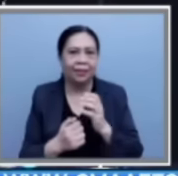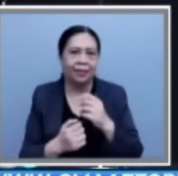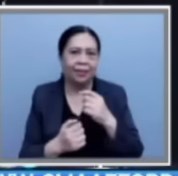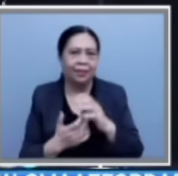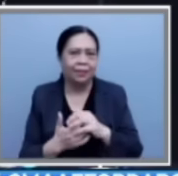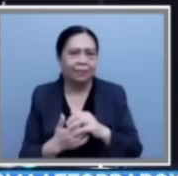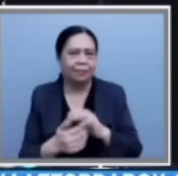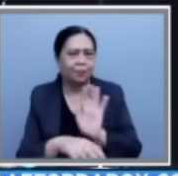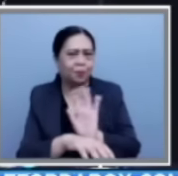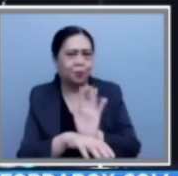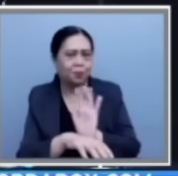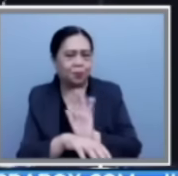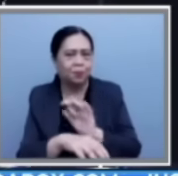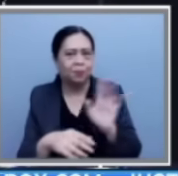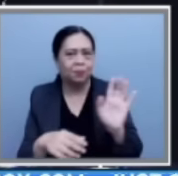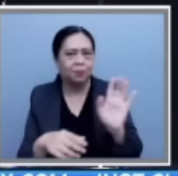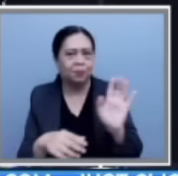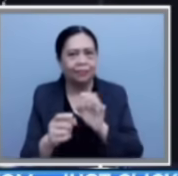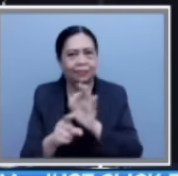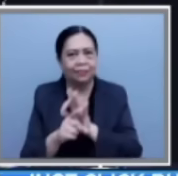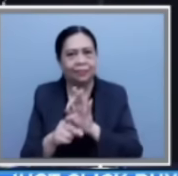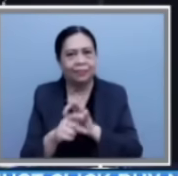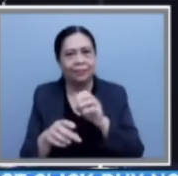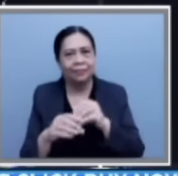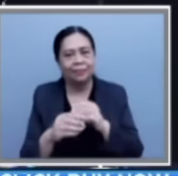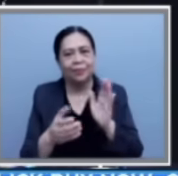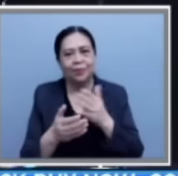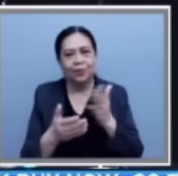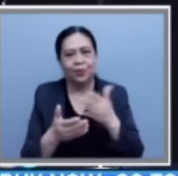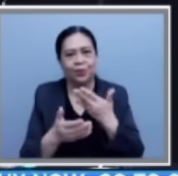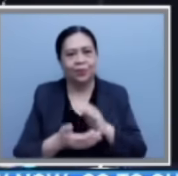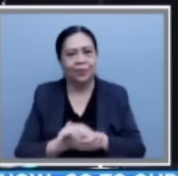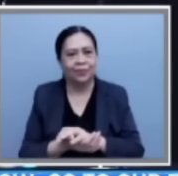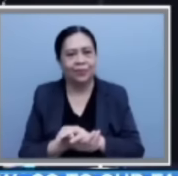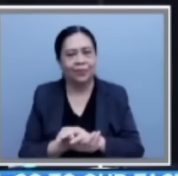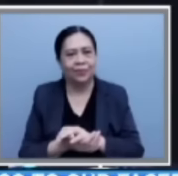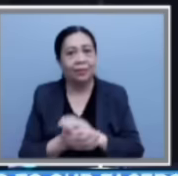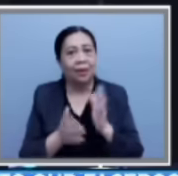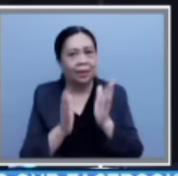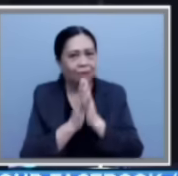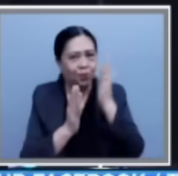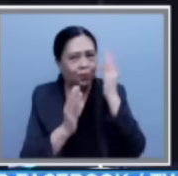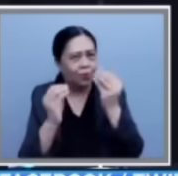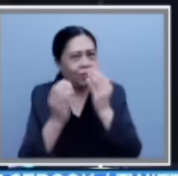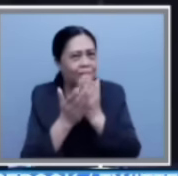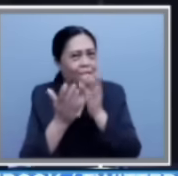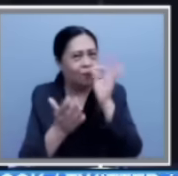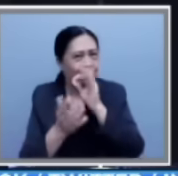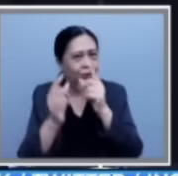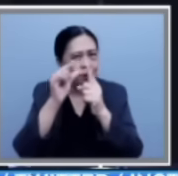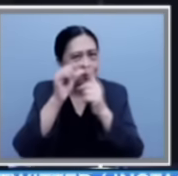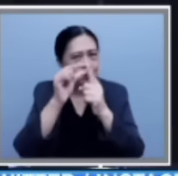about you ang kanilang fans sa isang song number nagpaturo sil ng ilang Filipino